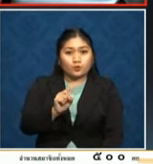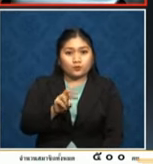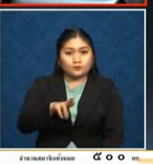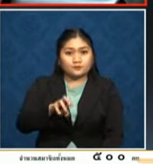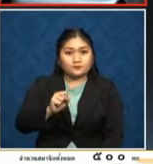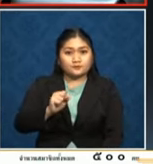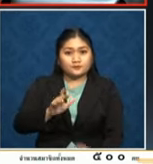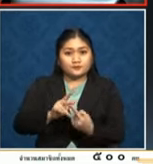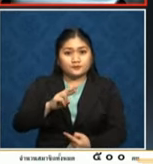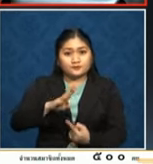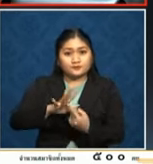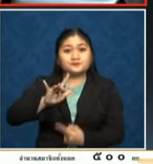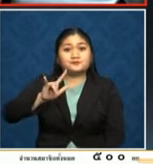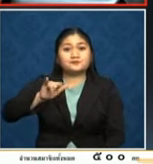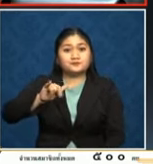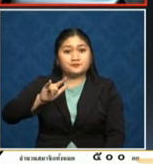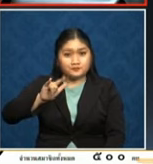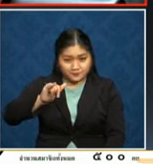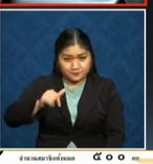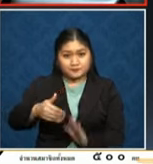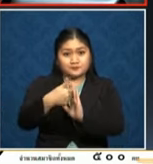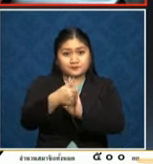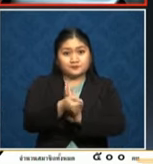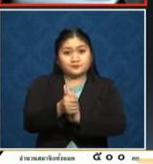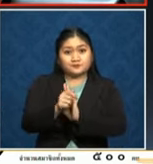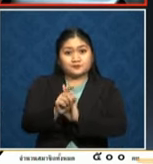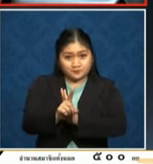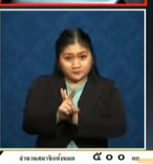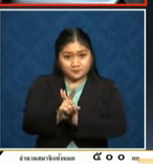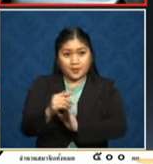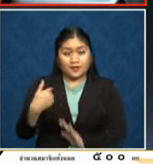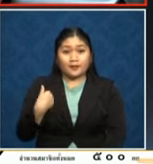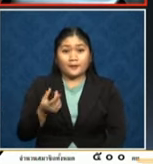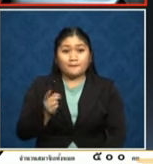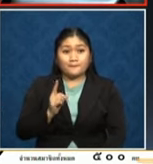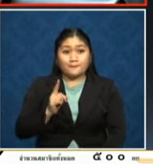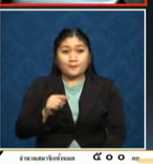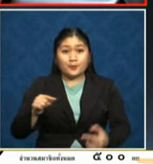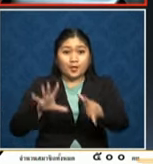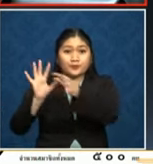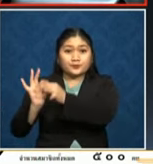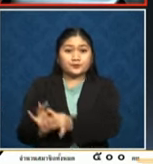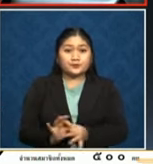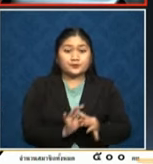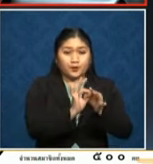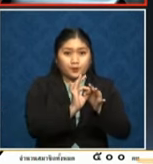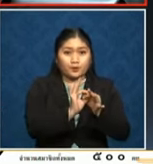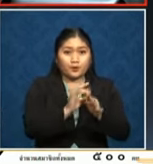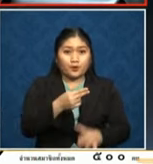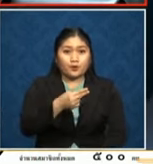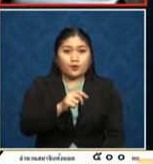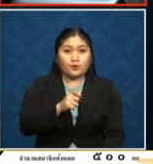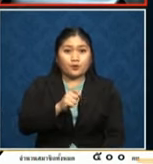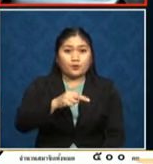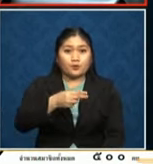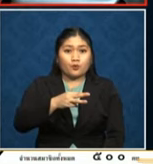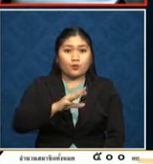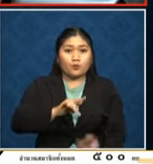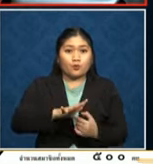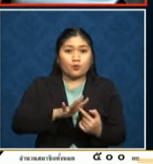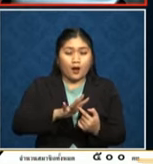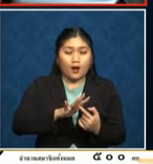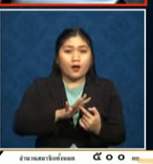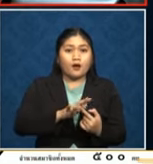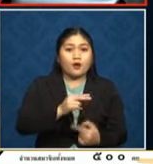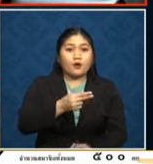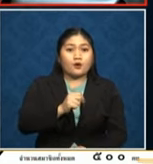จังหวัดอำเภอกุมภาวะปีจังหวัดอุดรธานีเชื่อมต่อระหว่างตำบลหนองว่าตำบลหนองแสงอำเภอหน